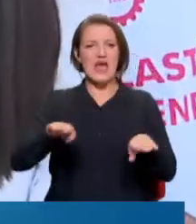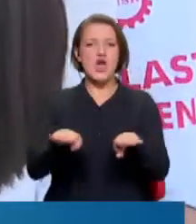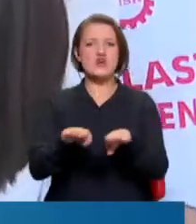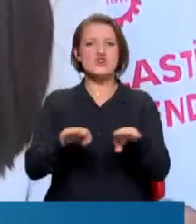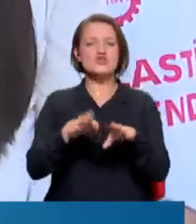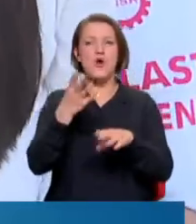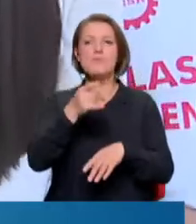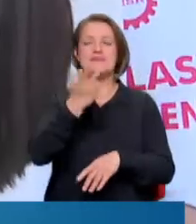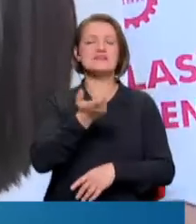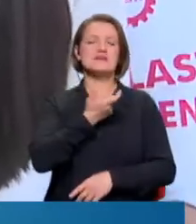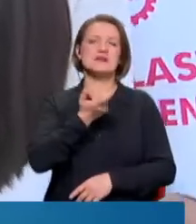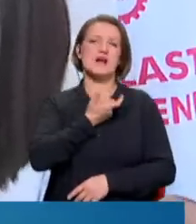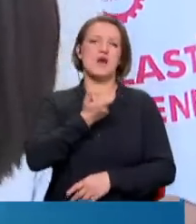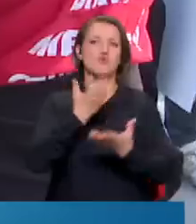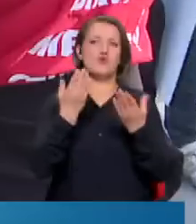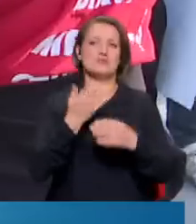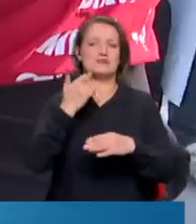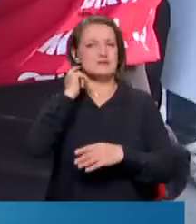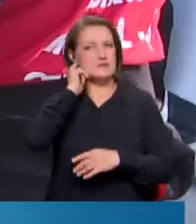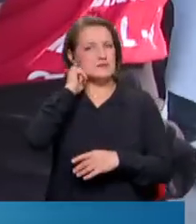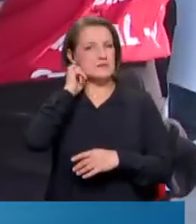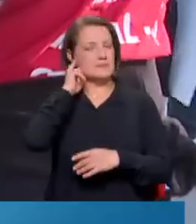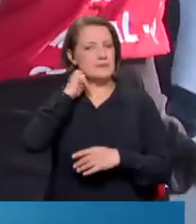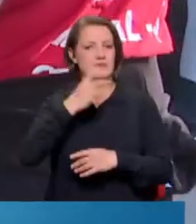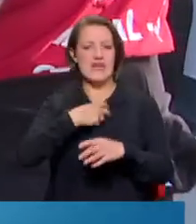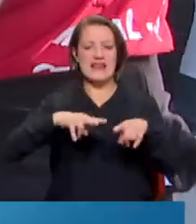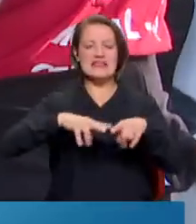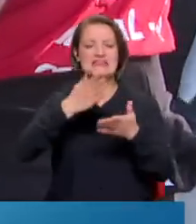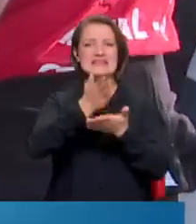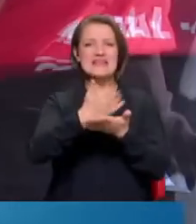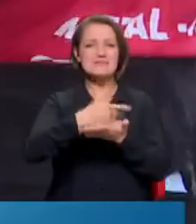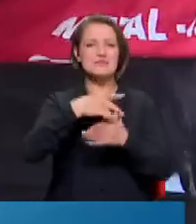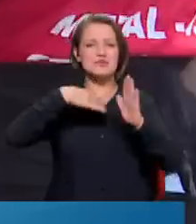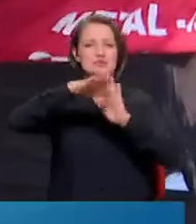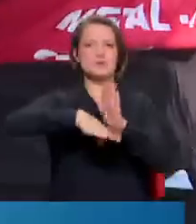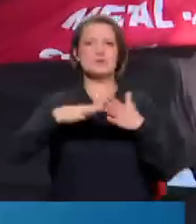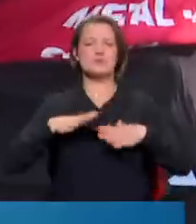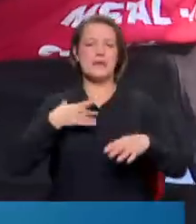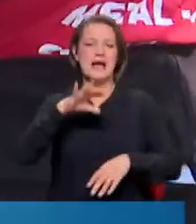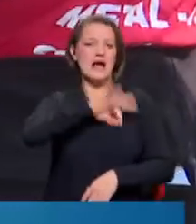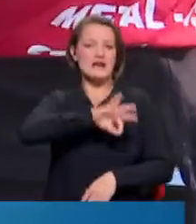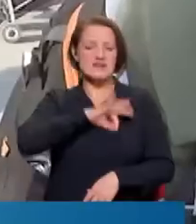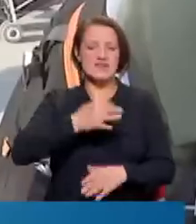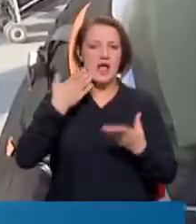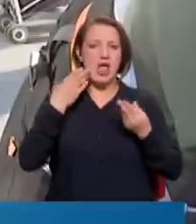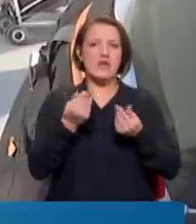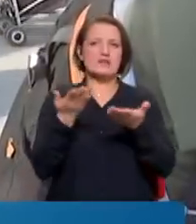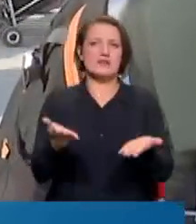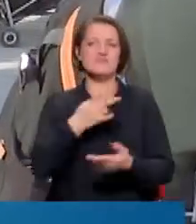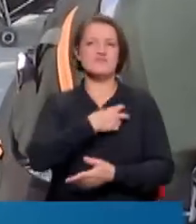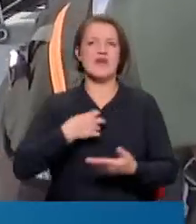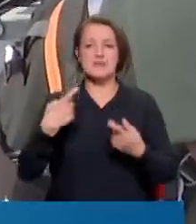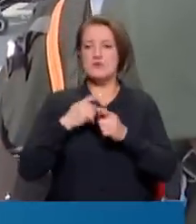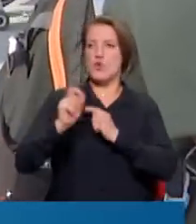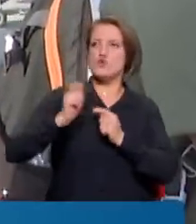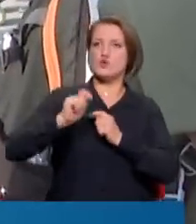kes K vergi dilimlerinin düşmesini istiyoruz Aslında biz zaten kazançlarımız düşük Eridi vergiyi zaten